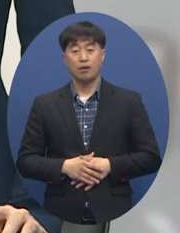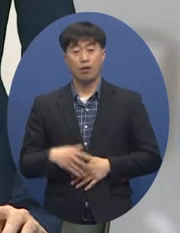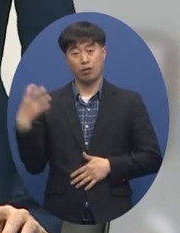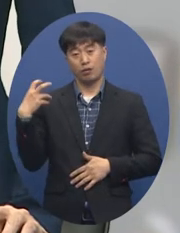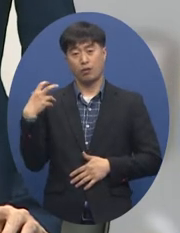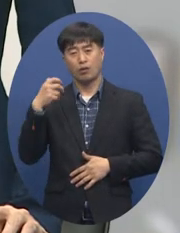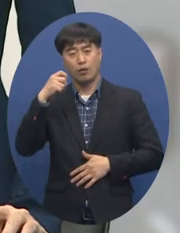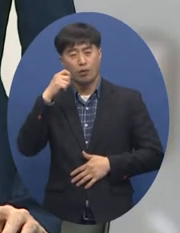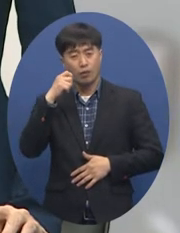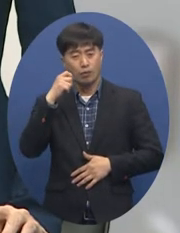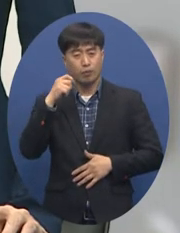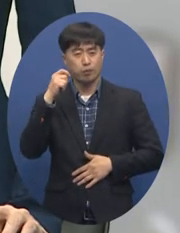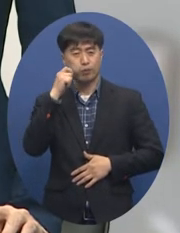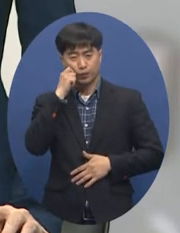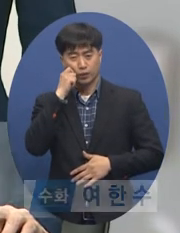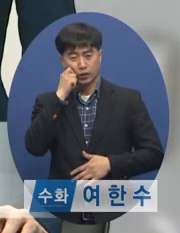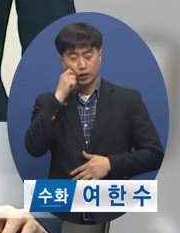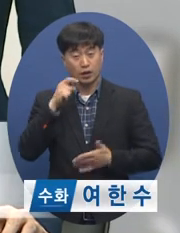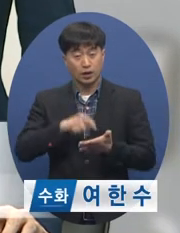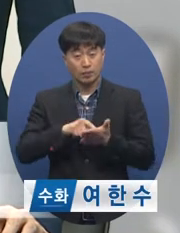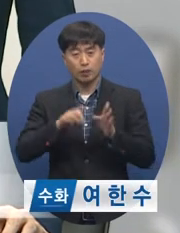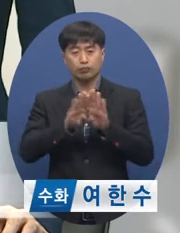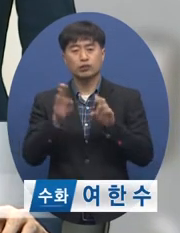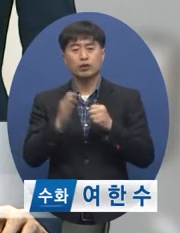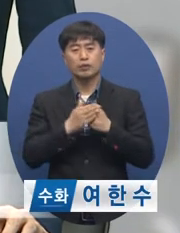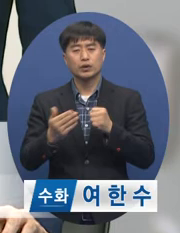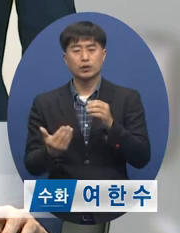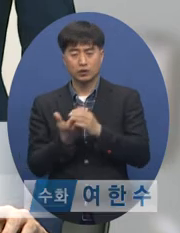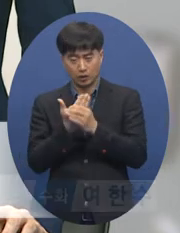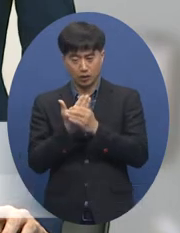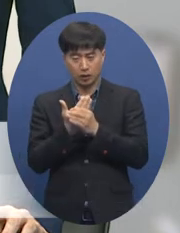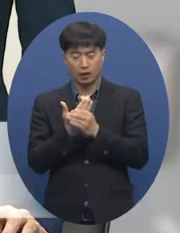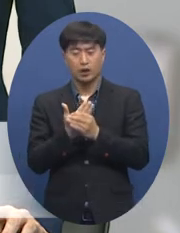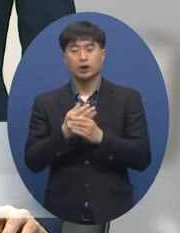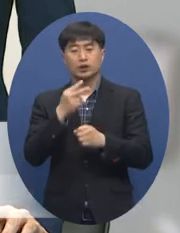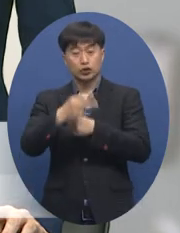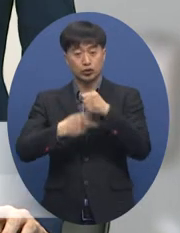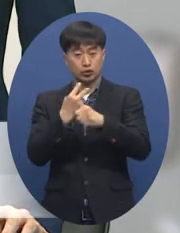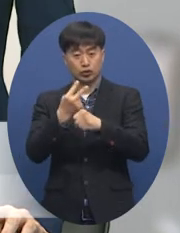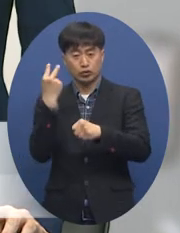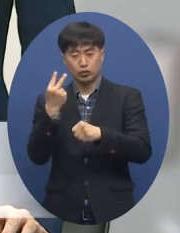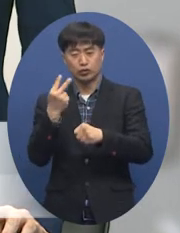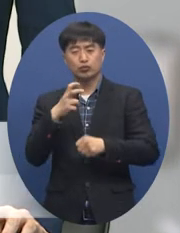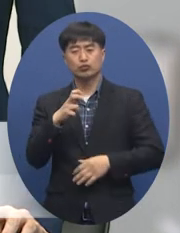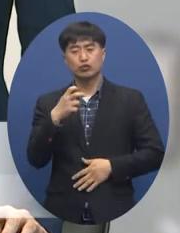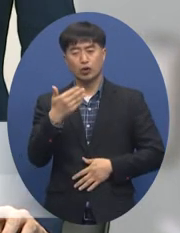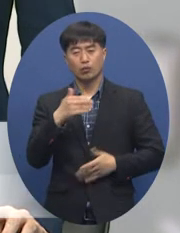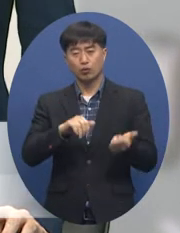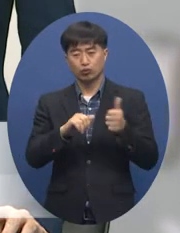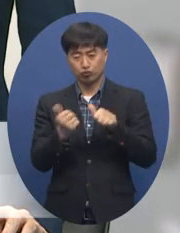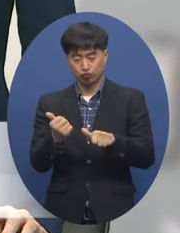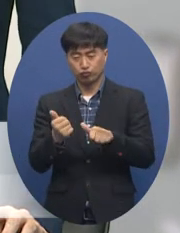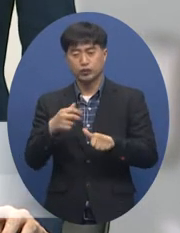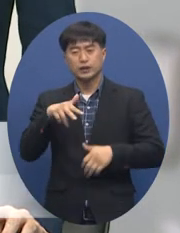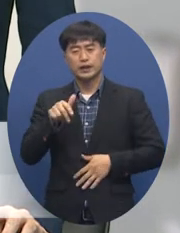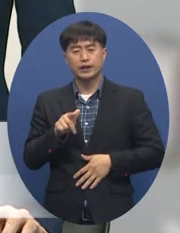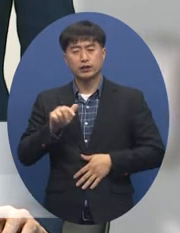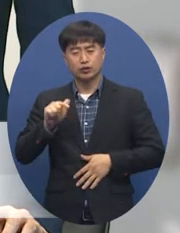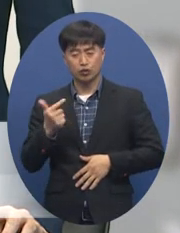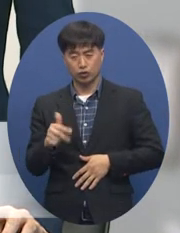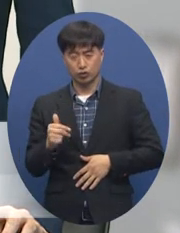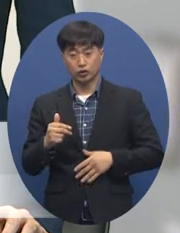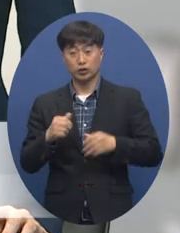재구실 못한 비상구 때문에 벌어진 사고죠. 2년 전 29명의 사상자를 낸 제천 스포츠센터 참사